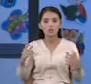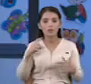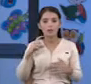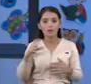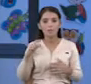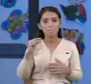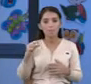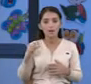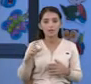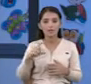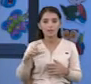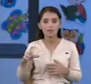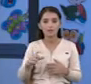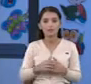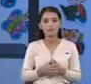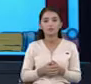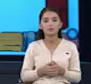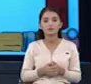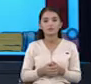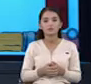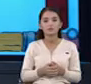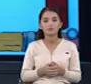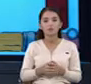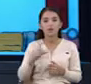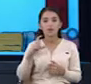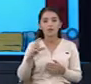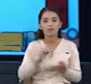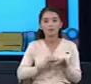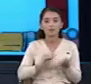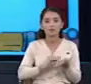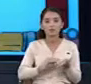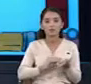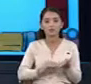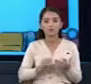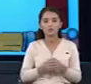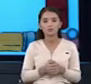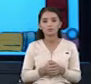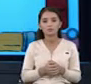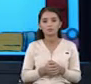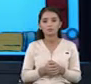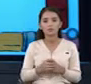Большая «э», маленькая «э». «Э» прописная.